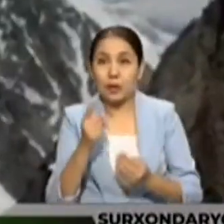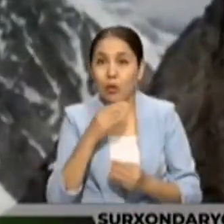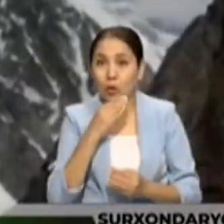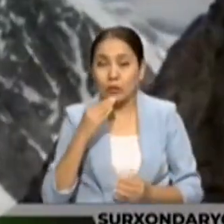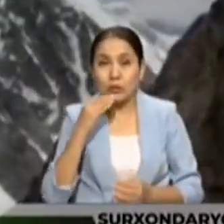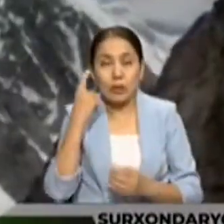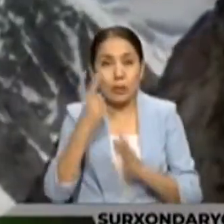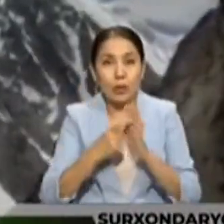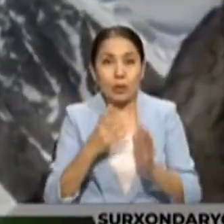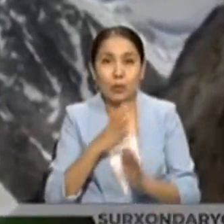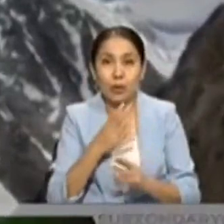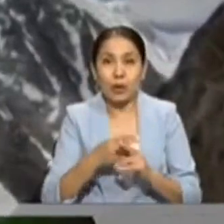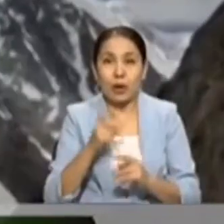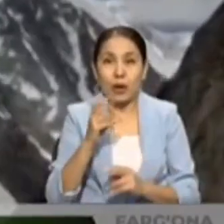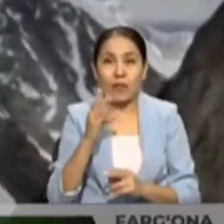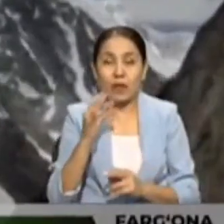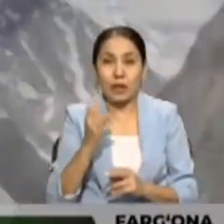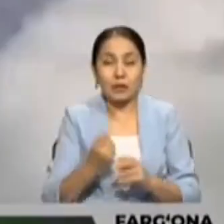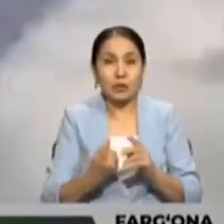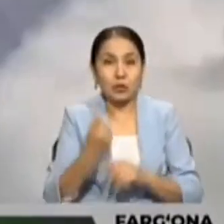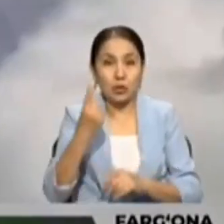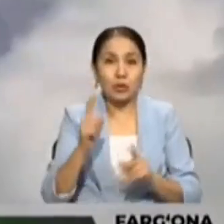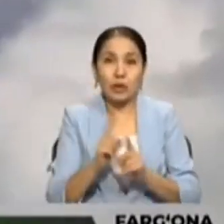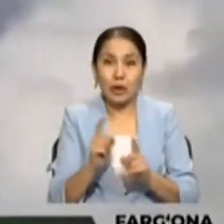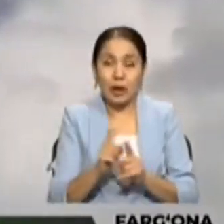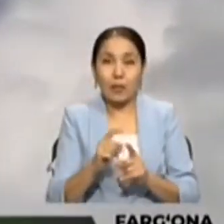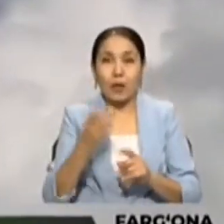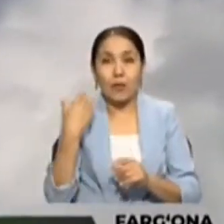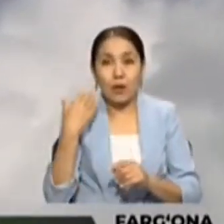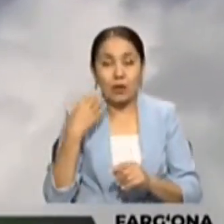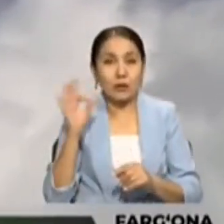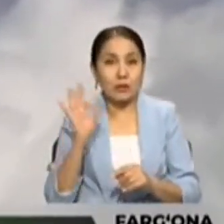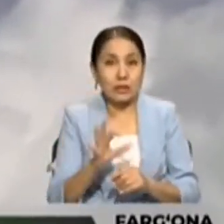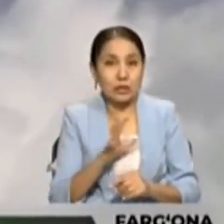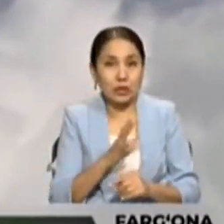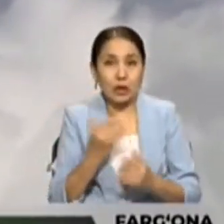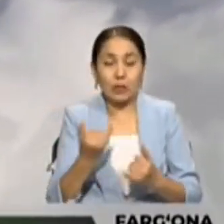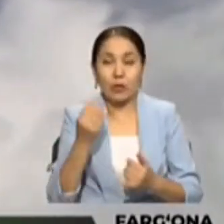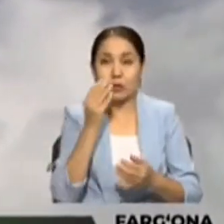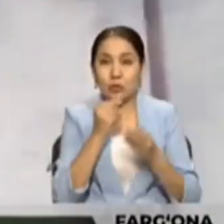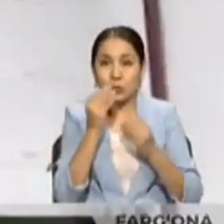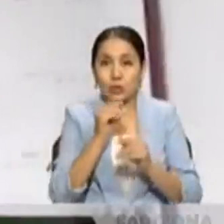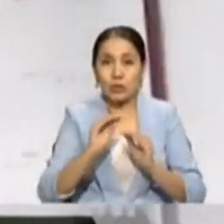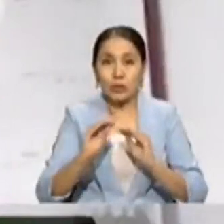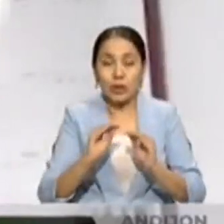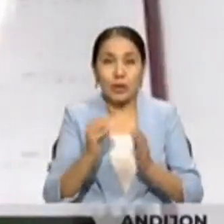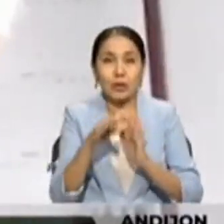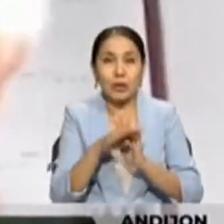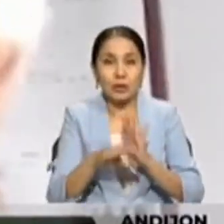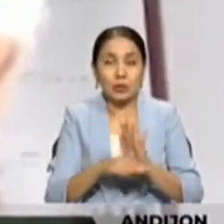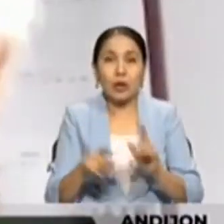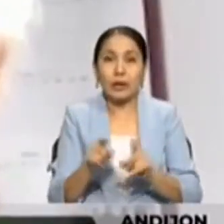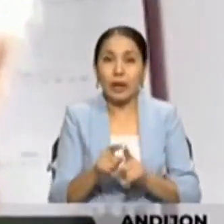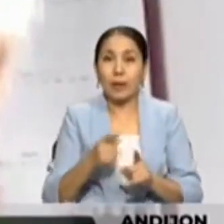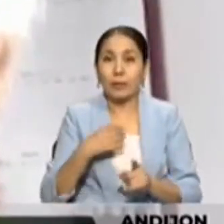ma'lum bo'lgan cho'qqilar Everest va Chogoriyda ham muzliklarning erishi avvalgidan ancha tezlashgan. Sun'iy yo'ldosh tasvirlarini o'rganib chiqqandan